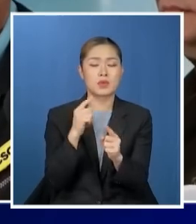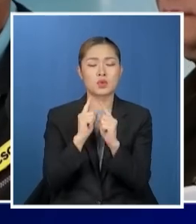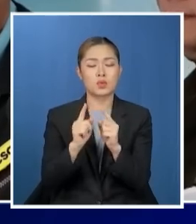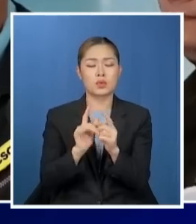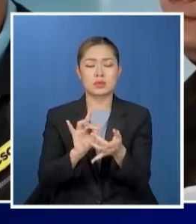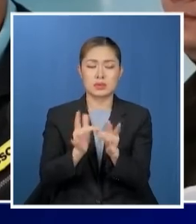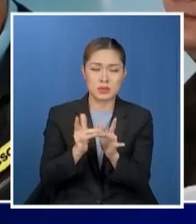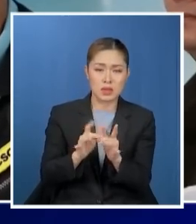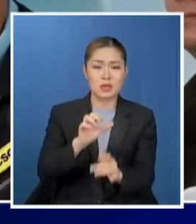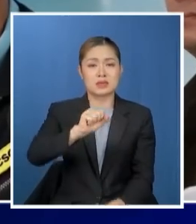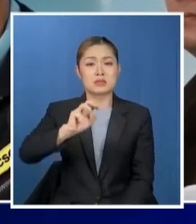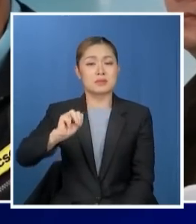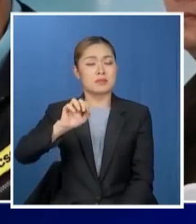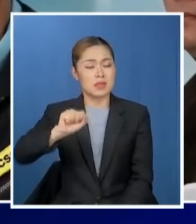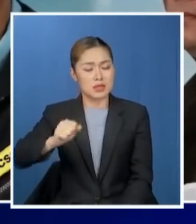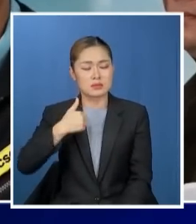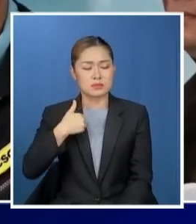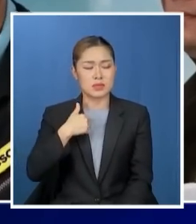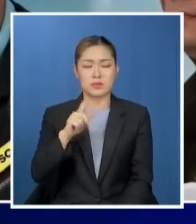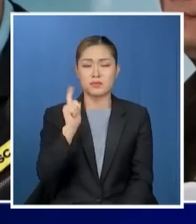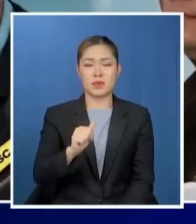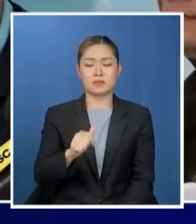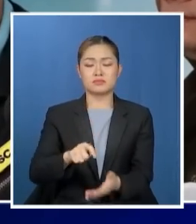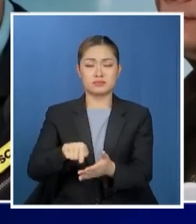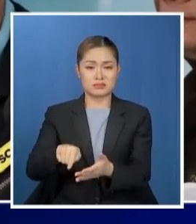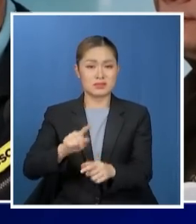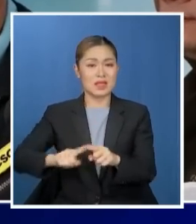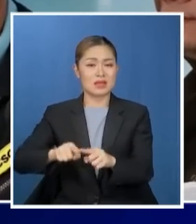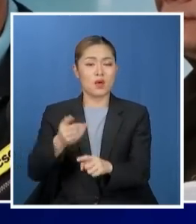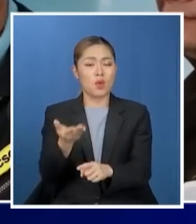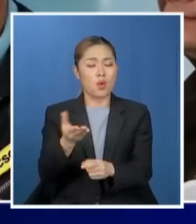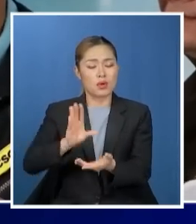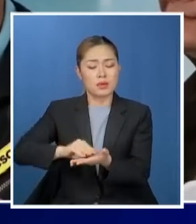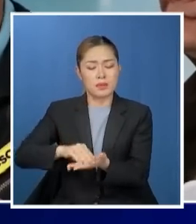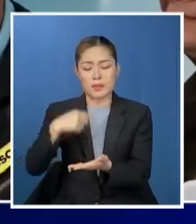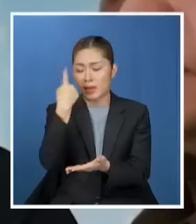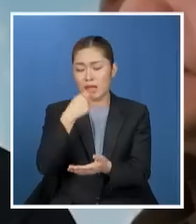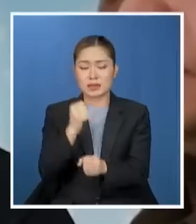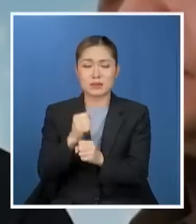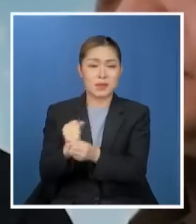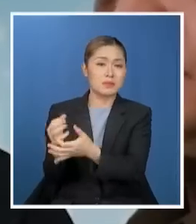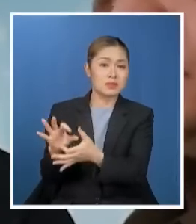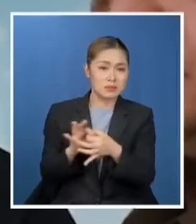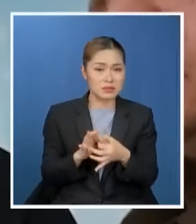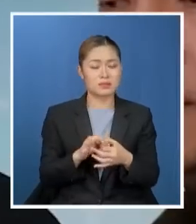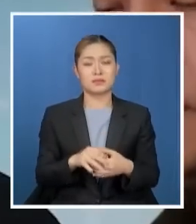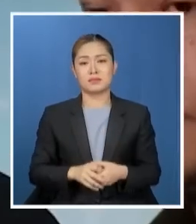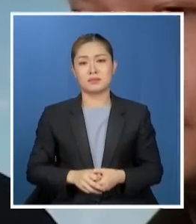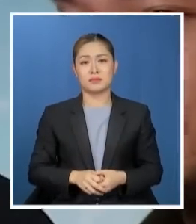เน็ตผ่าน SMS นะครับรวมถึงโดเมนเนมที่ไปจดไว้เนี่ยเราก็จะขอข้อมูลว่าเป็นใครบ้างที่เกี่ยวข้องแล้วก็ดำเนินค